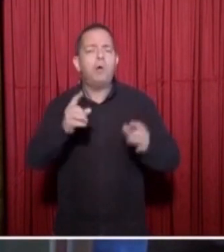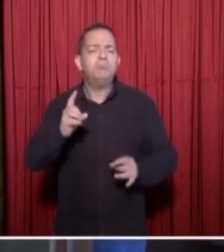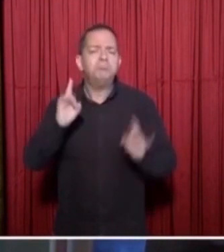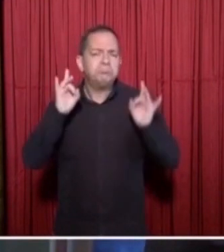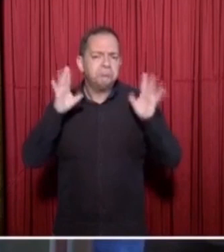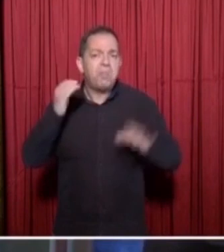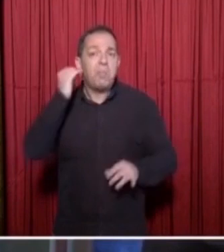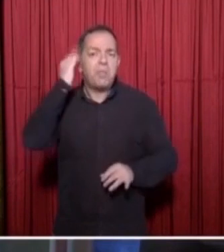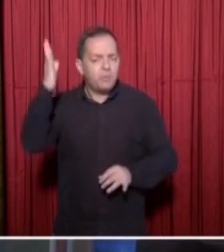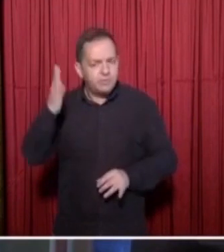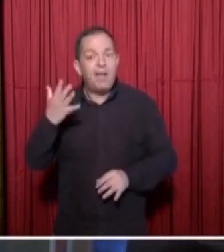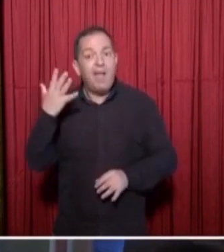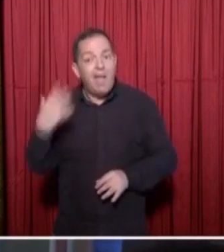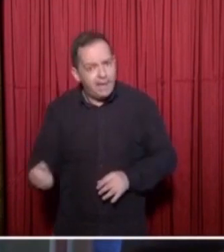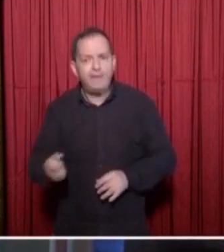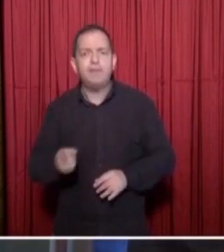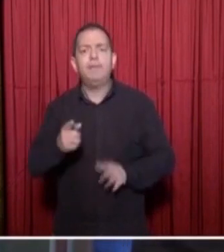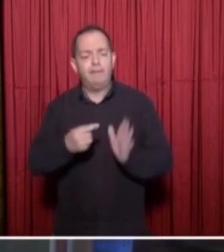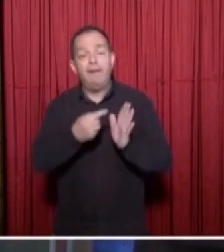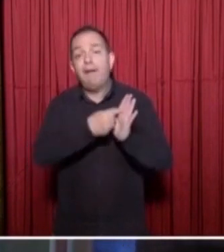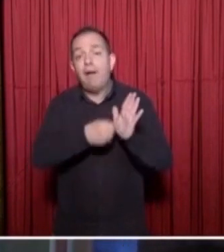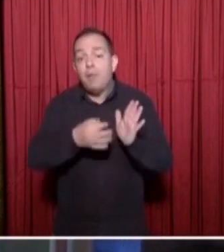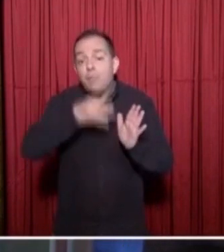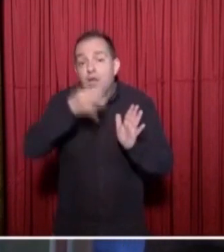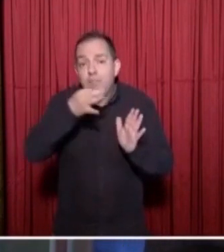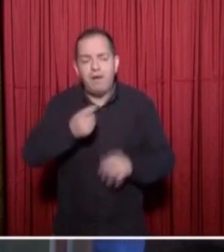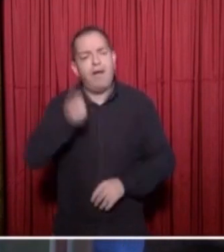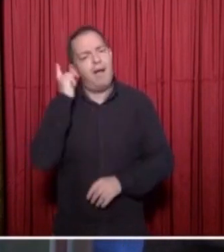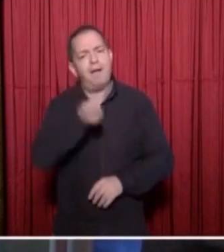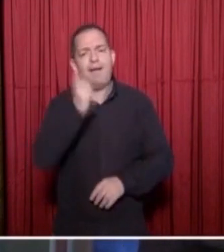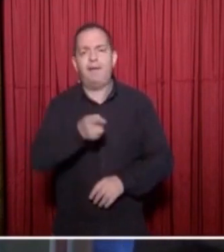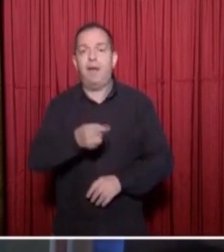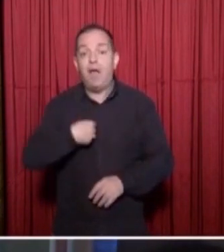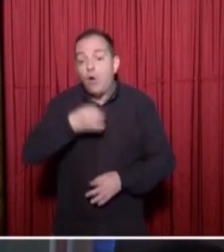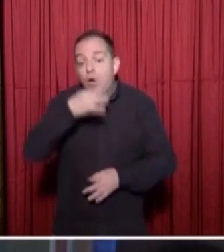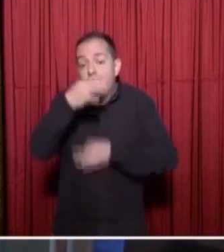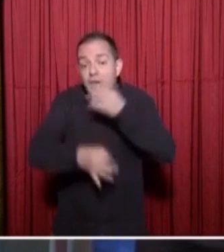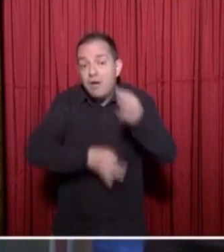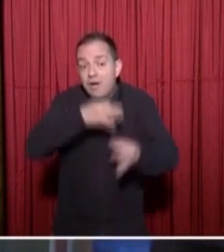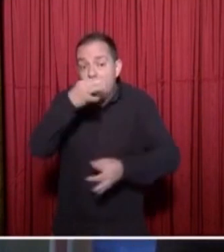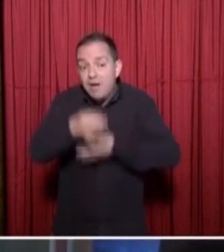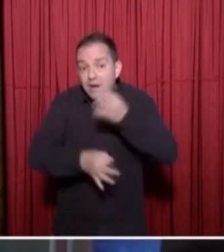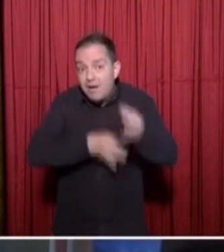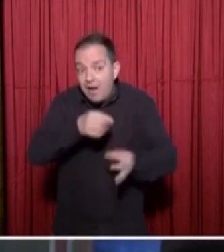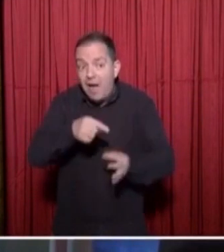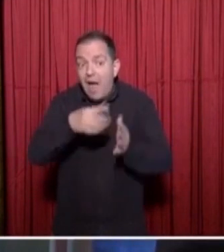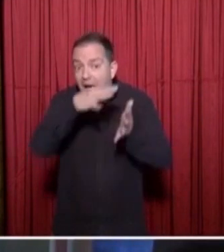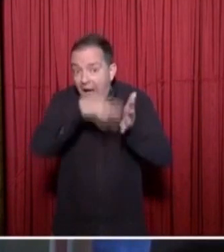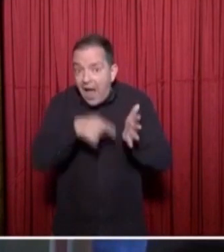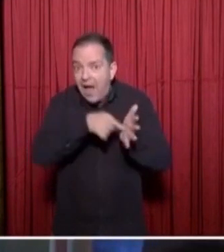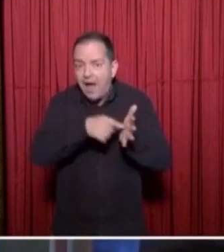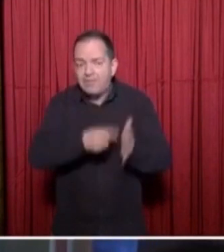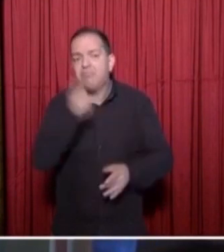μου, έχει τον κρίνοντα αυτόν. Ο λόγος τον ελάλησα, εκείνος κρίνει